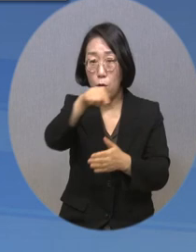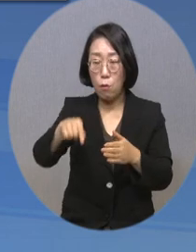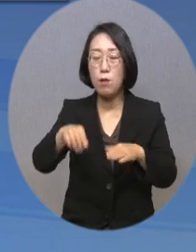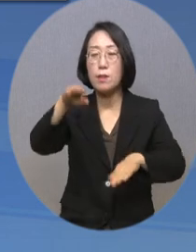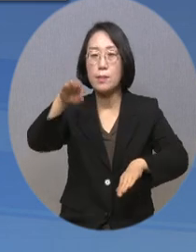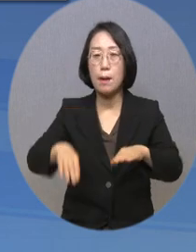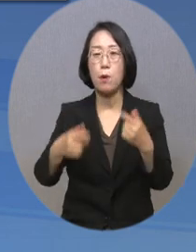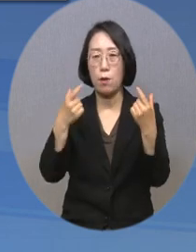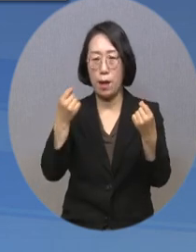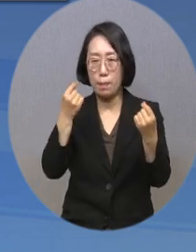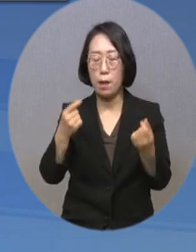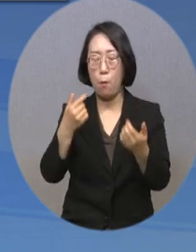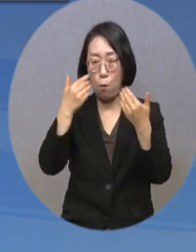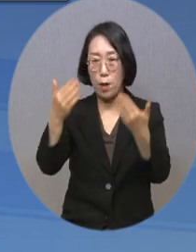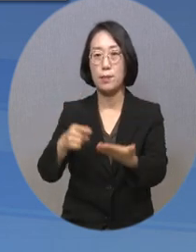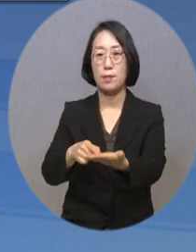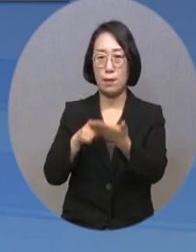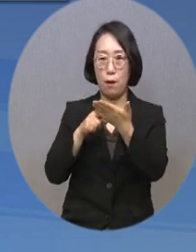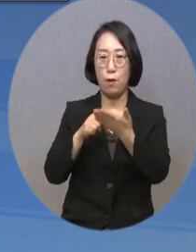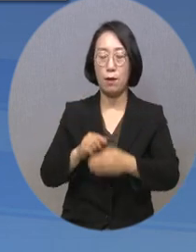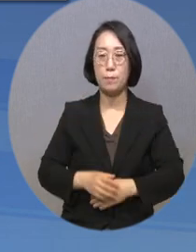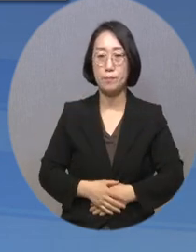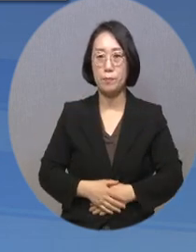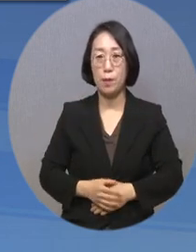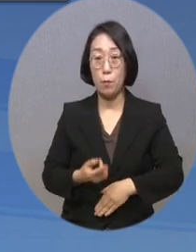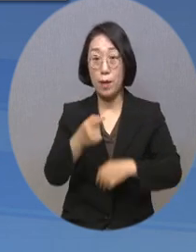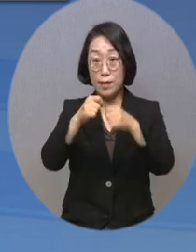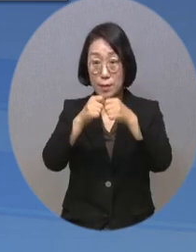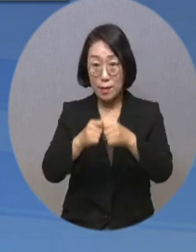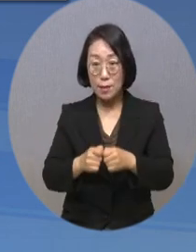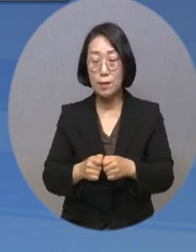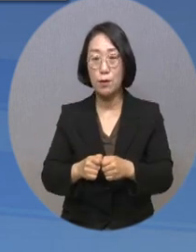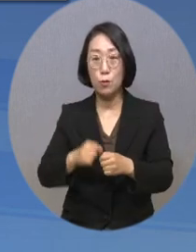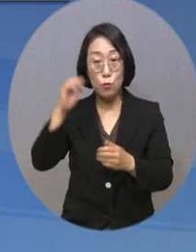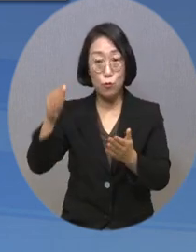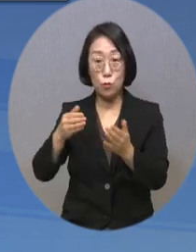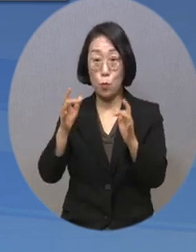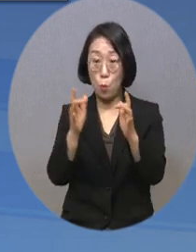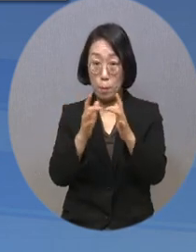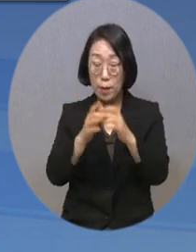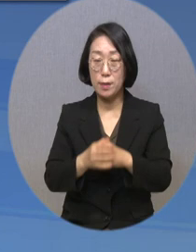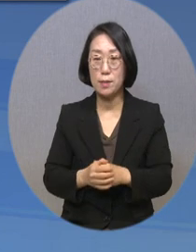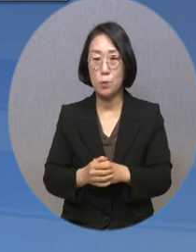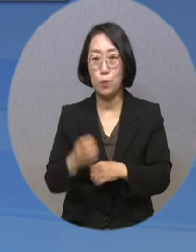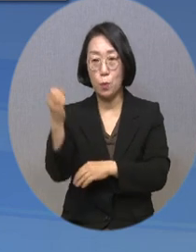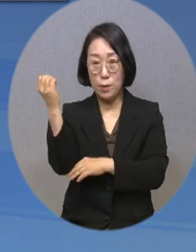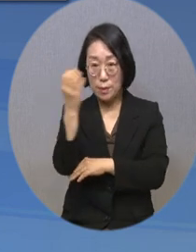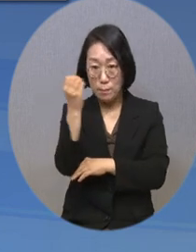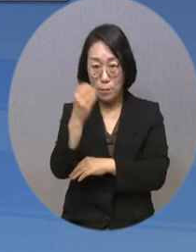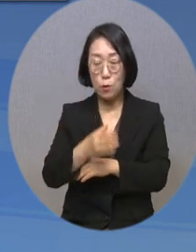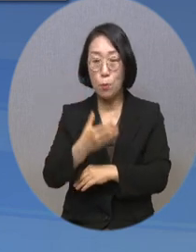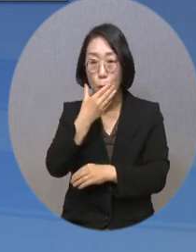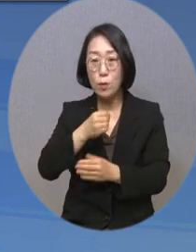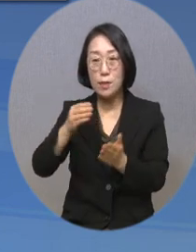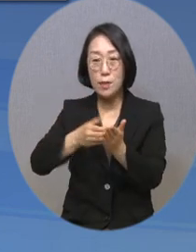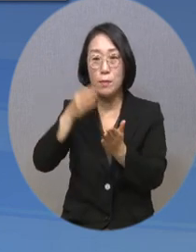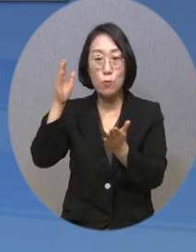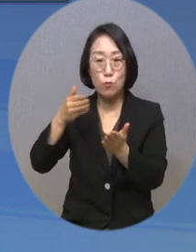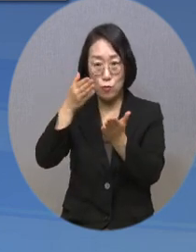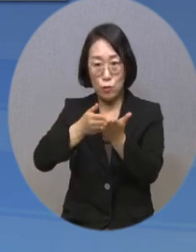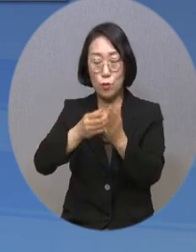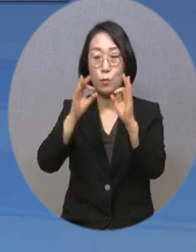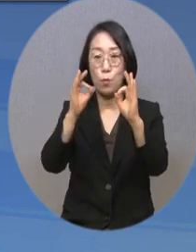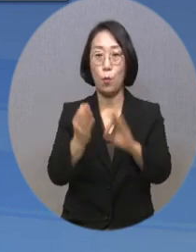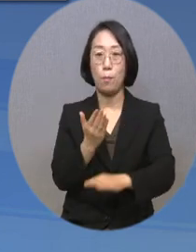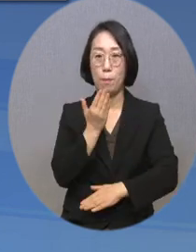차별로 규정하고 있습니다. 이 밖에 자세한 사항은 웰피어 뉴스 홈페이지와 장애인신문, 복지TV 뉴스를 통해 확인할